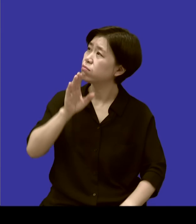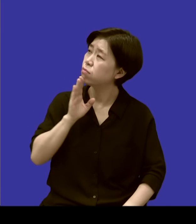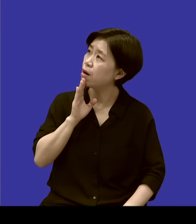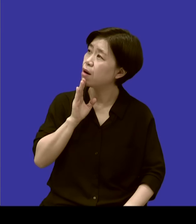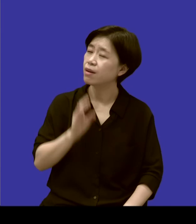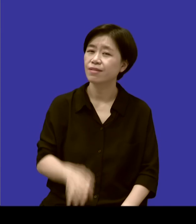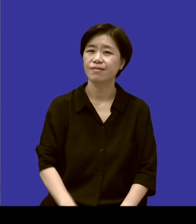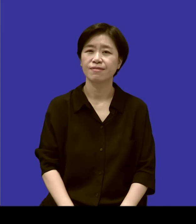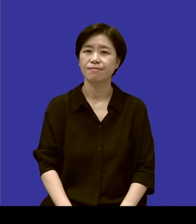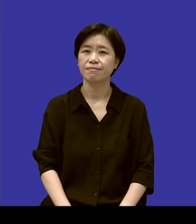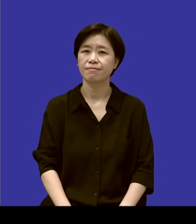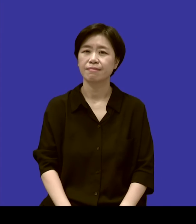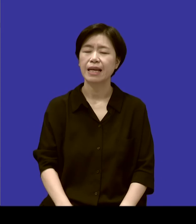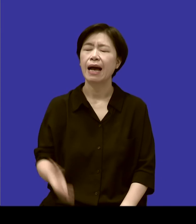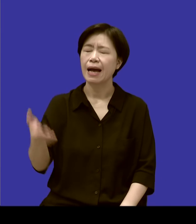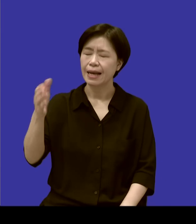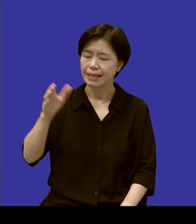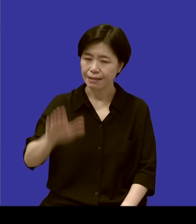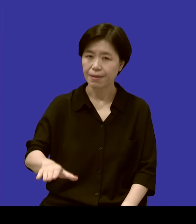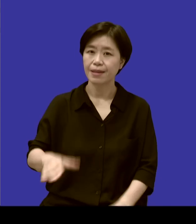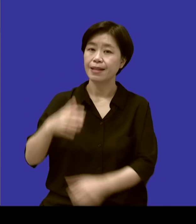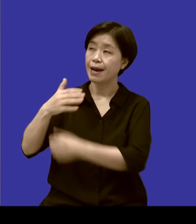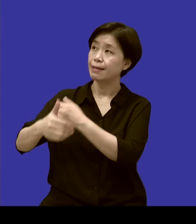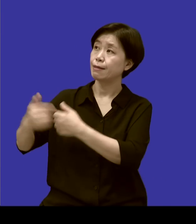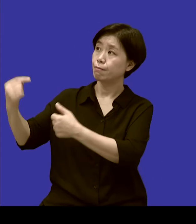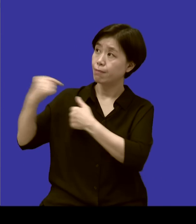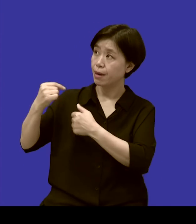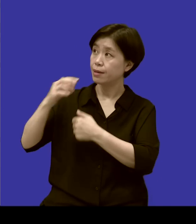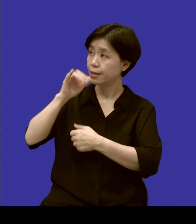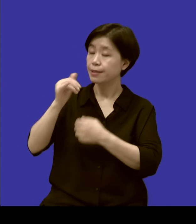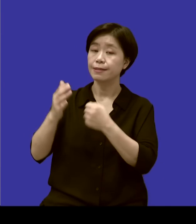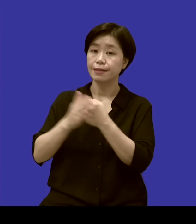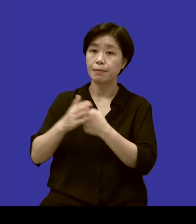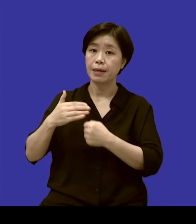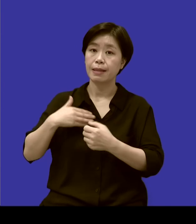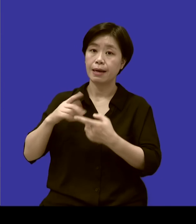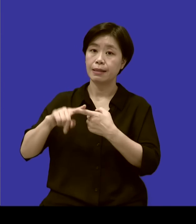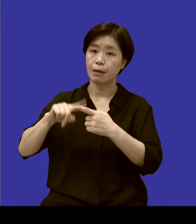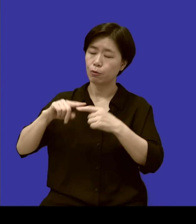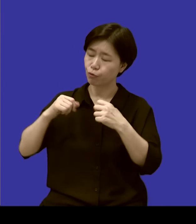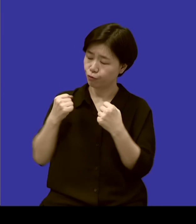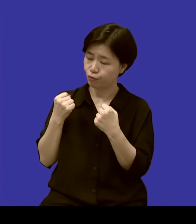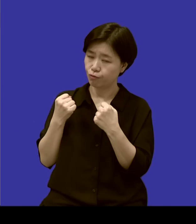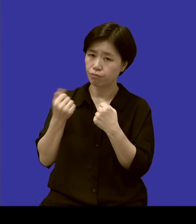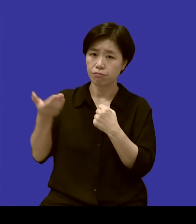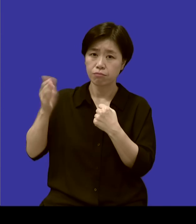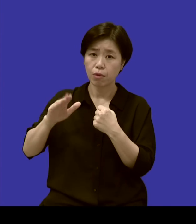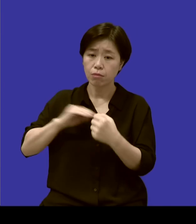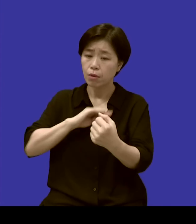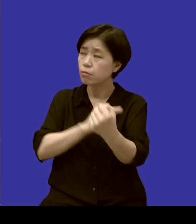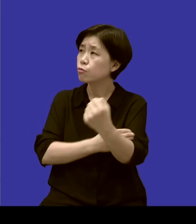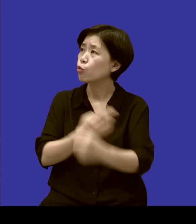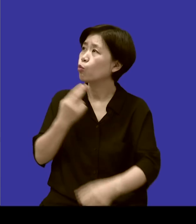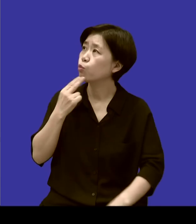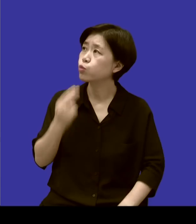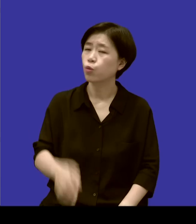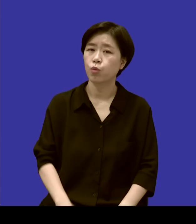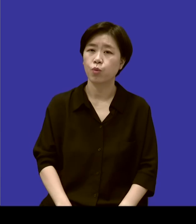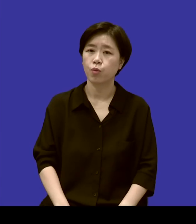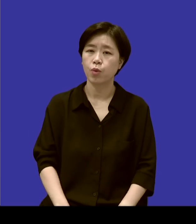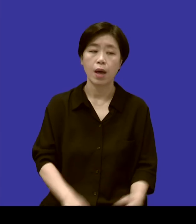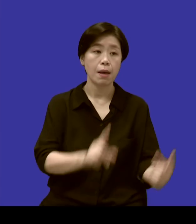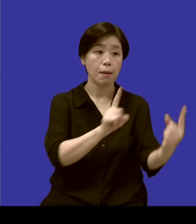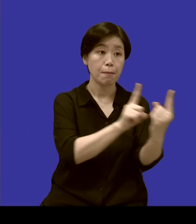근데 일단 하나님 음성을 주셨기 때문에 저는 할게요. 그러나 난 능력이 없어요, 하나님. 할 때마다 기도하고